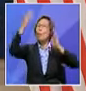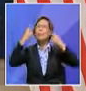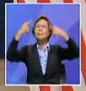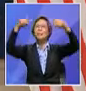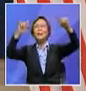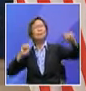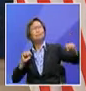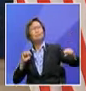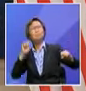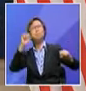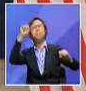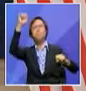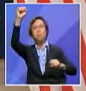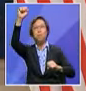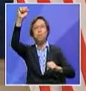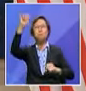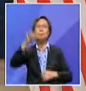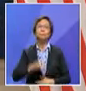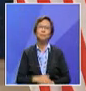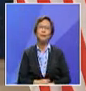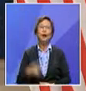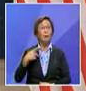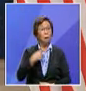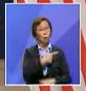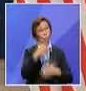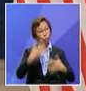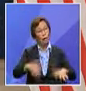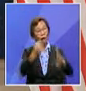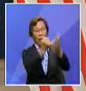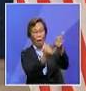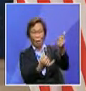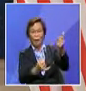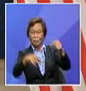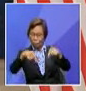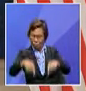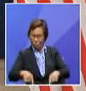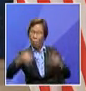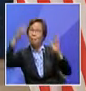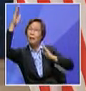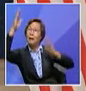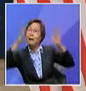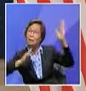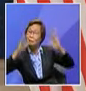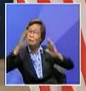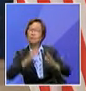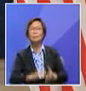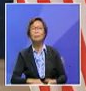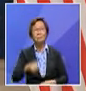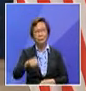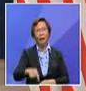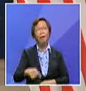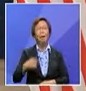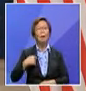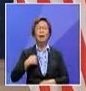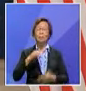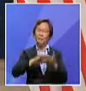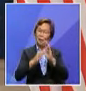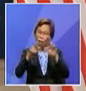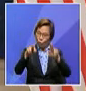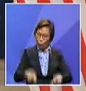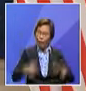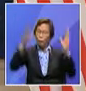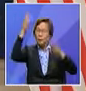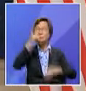mencapai kemerdekaan. Kita telah dilahirkan di tanah air ini dan menjadi sebahagian warga negara